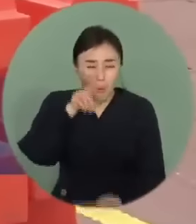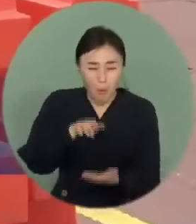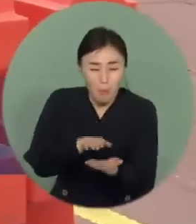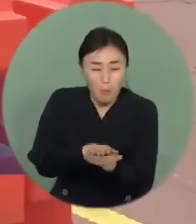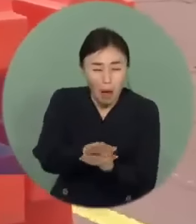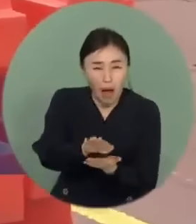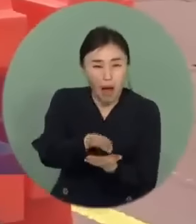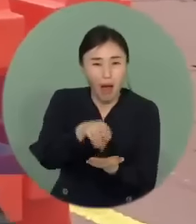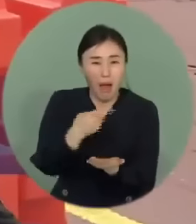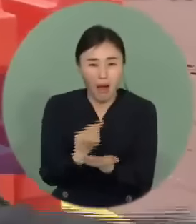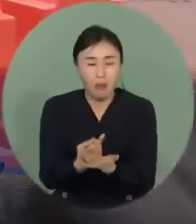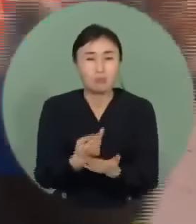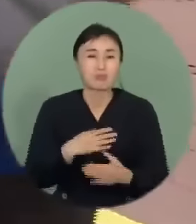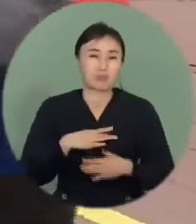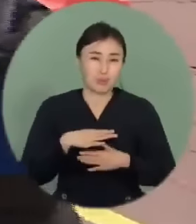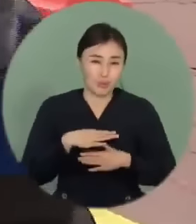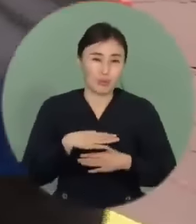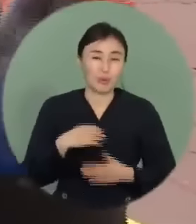무고